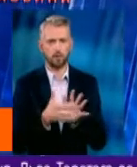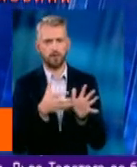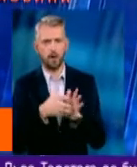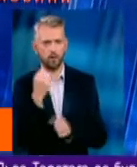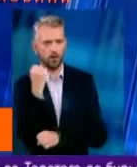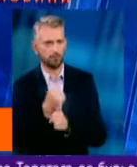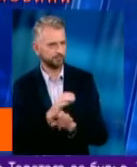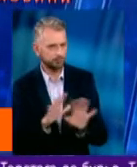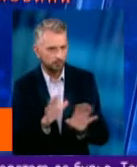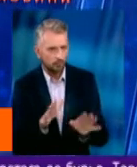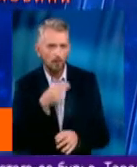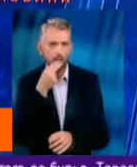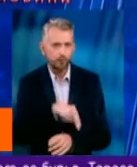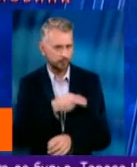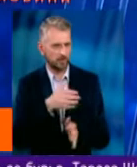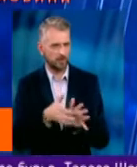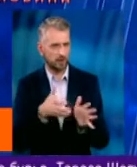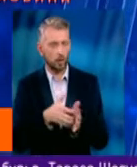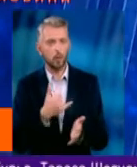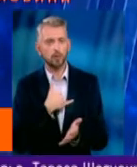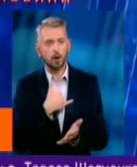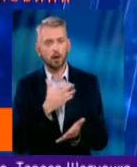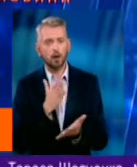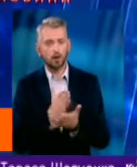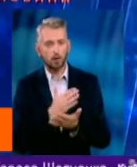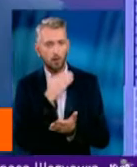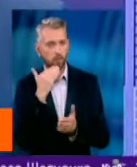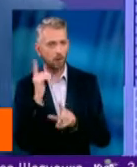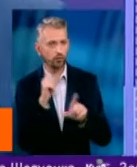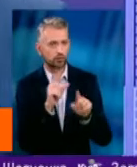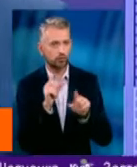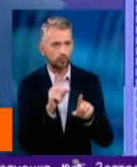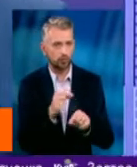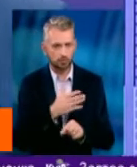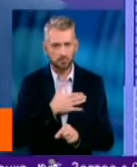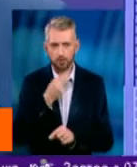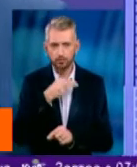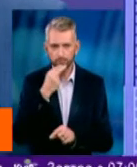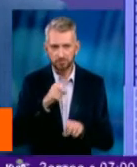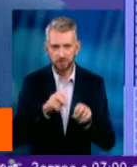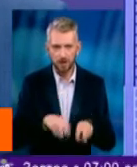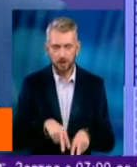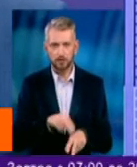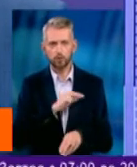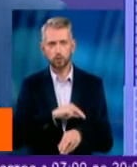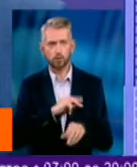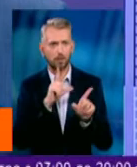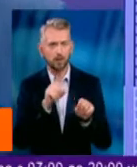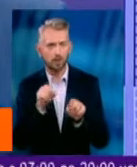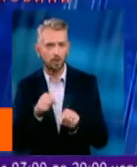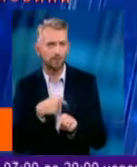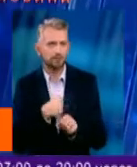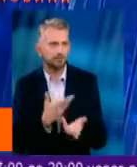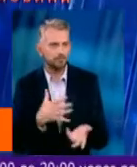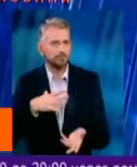Ну, на жаль, у нас є і відток кращих кадрів. Є, звичайно, трудова міграція, ми від неї ніде